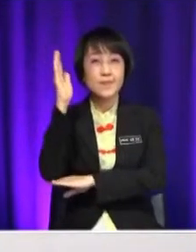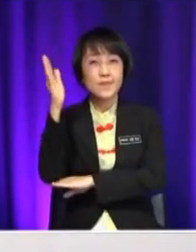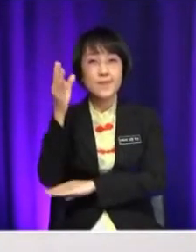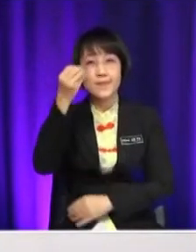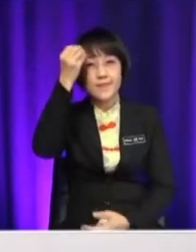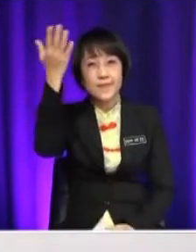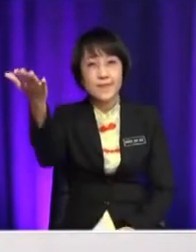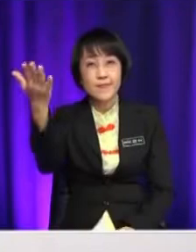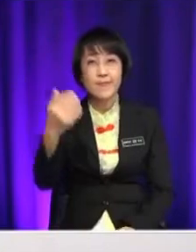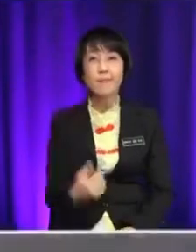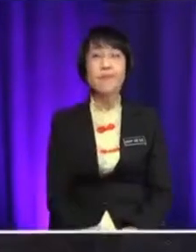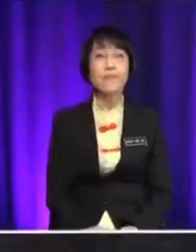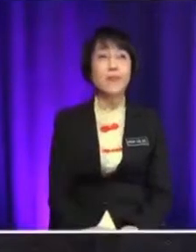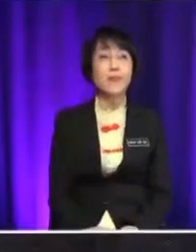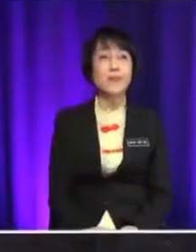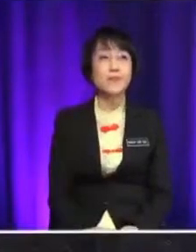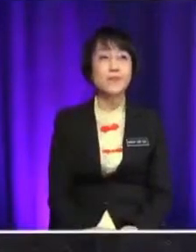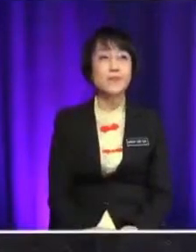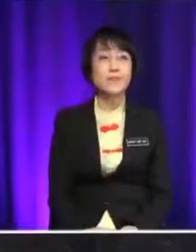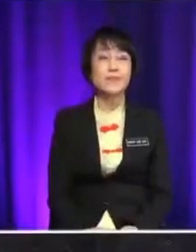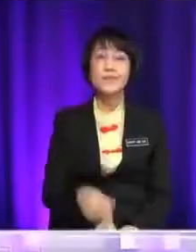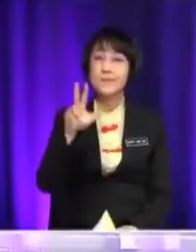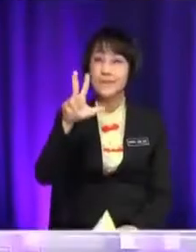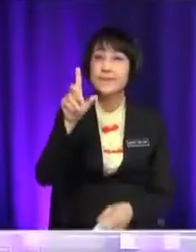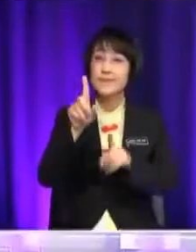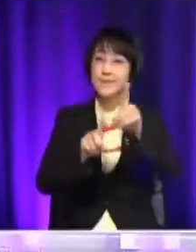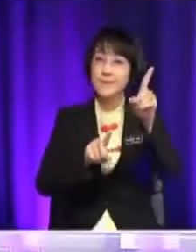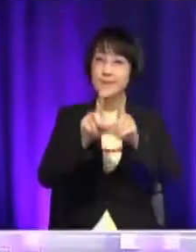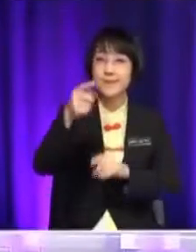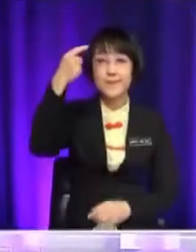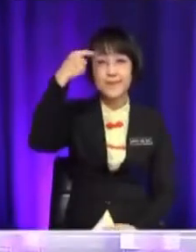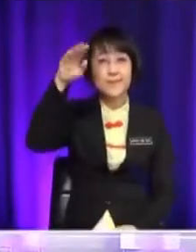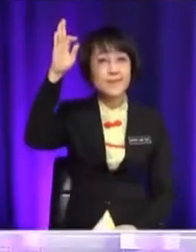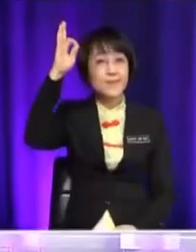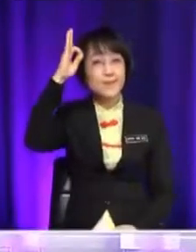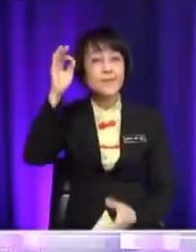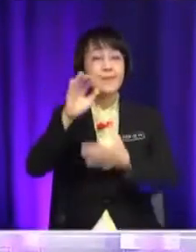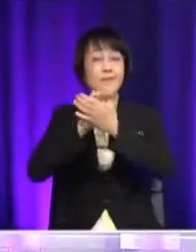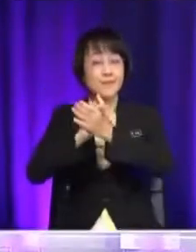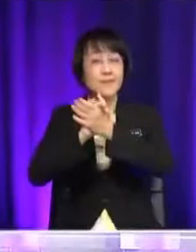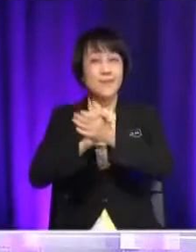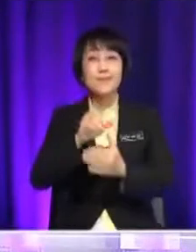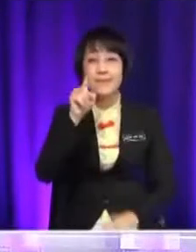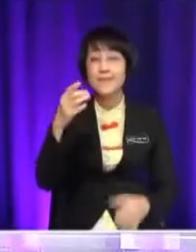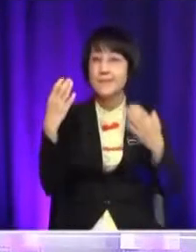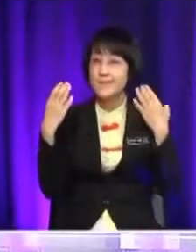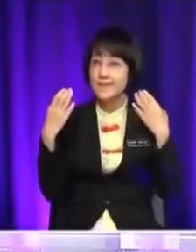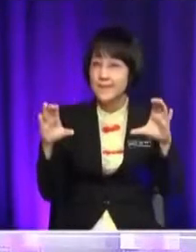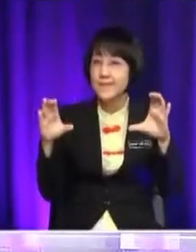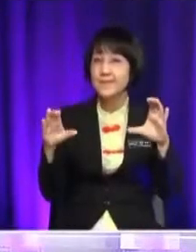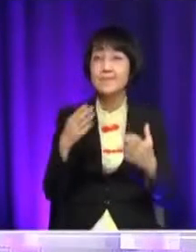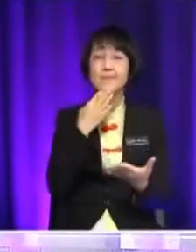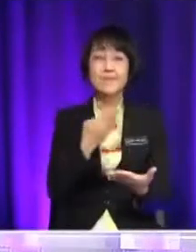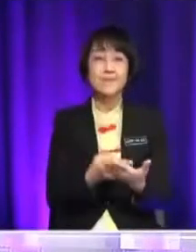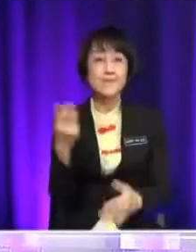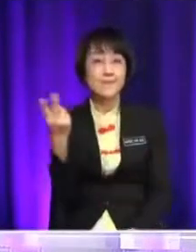Baiklah, Cikgu. Okey, dan 3 bintang untuk Faizrin. Jadi tanya satu percubaan yang baik kepada kedua-dua orang murid kita.